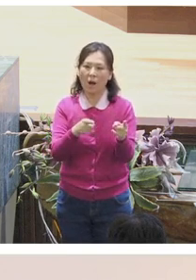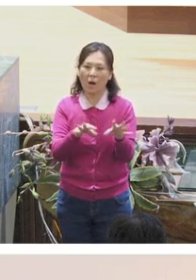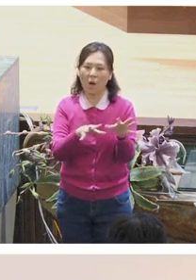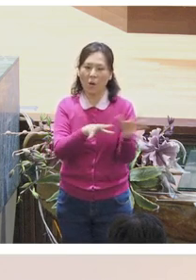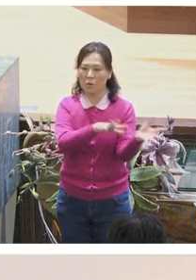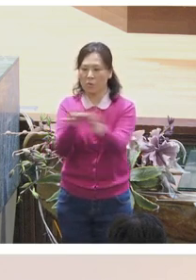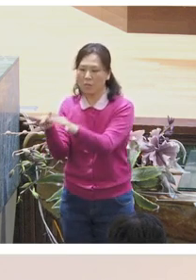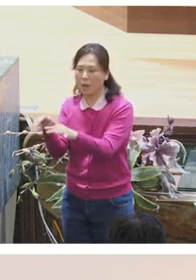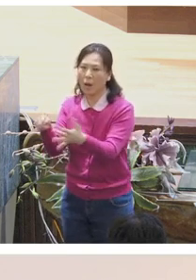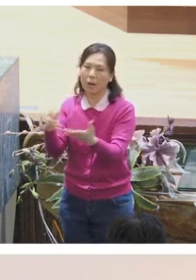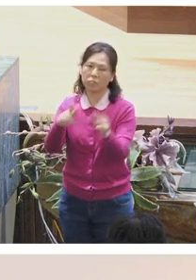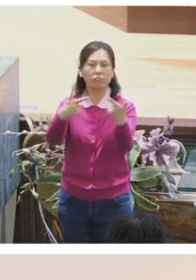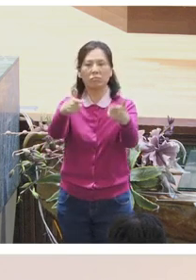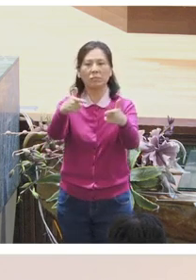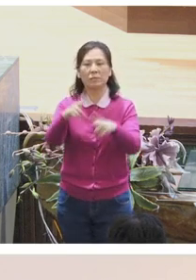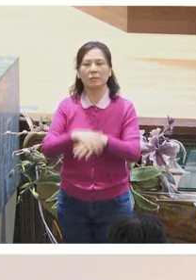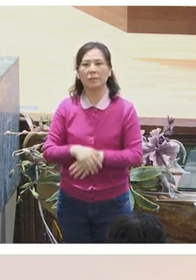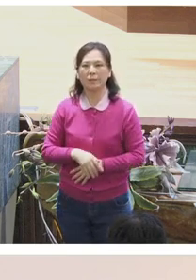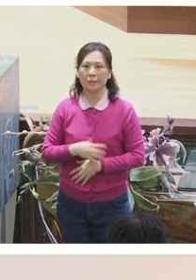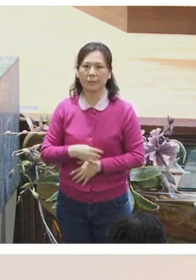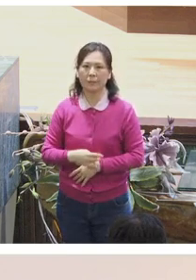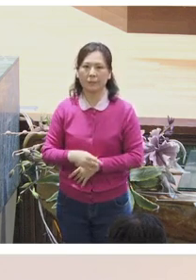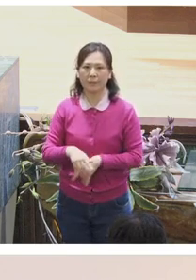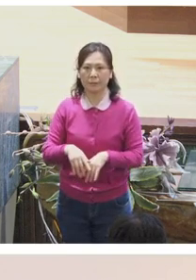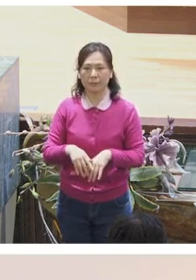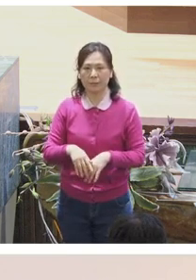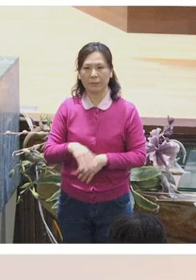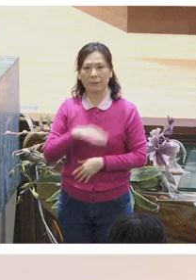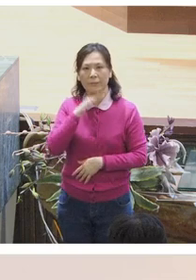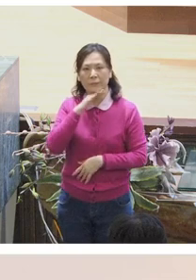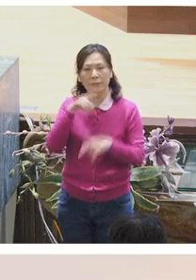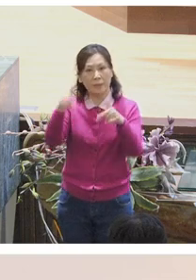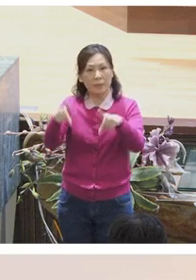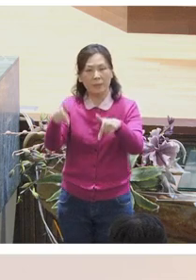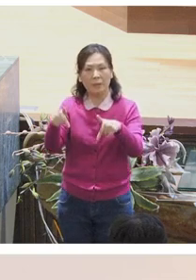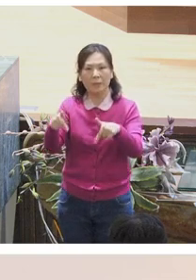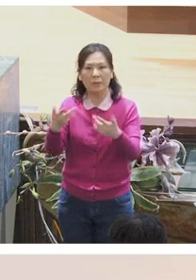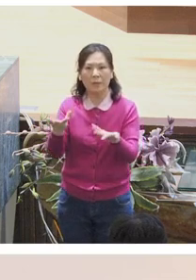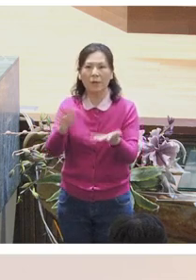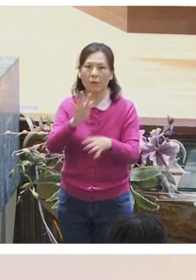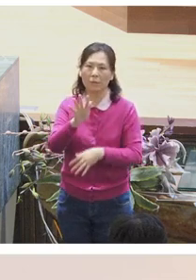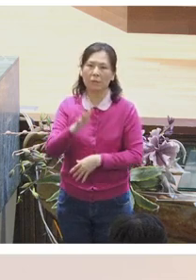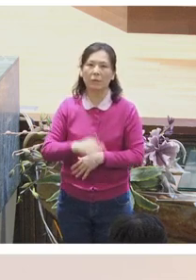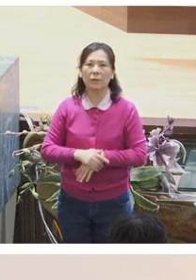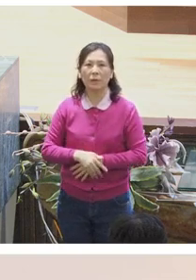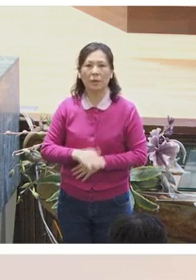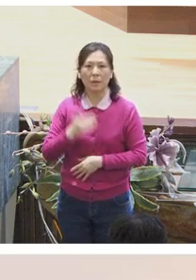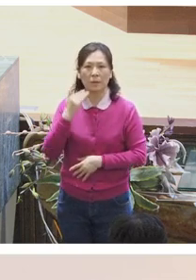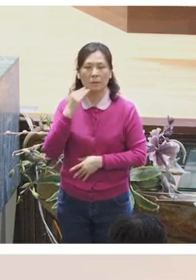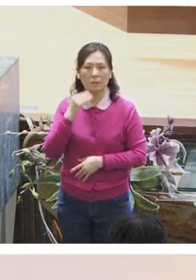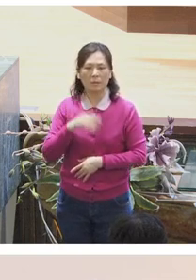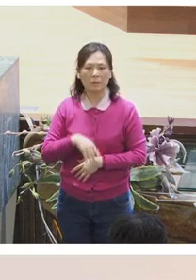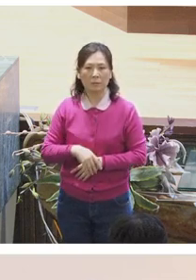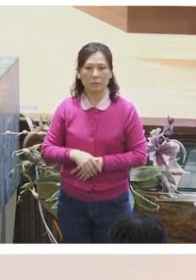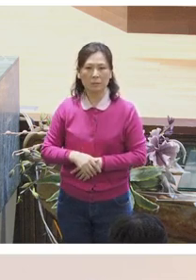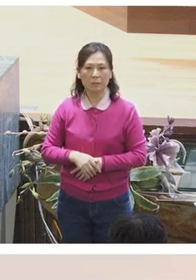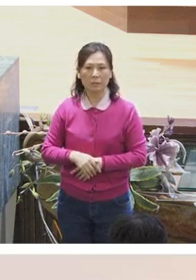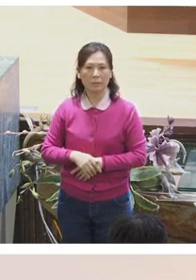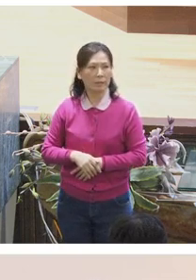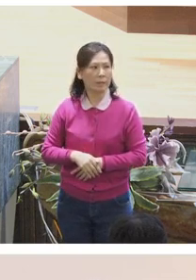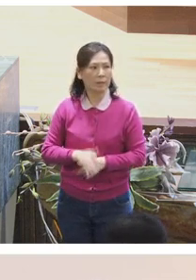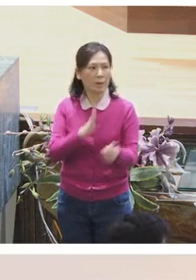所以这个其实我想要帮下午的那个 Uncomp 宣传，你有被选上吗？那个 Rony 的没有。好，那之